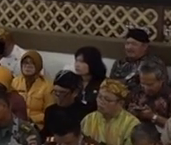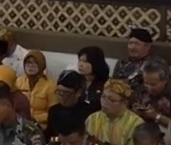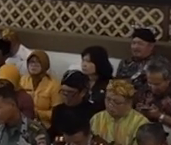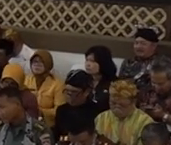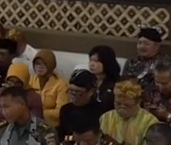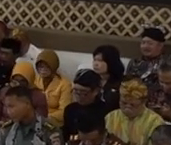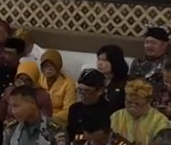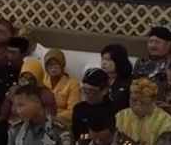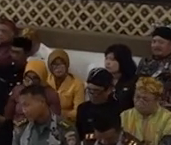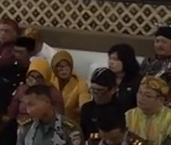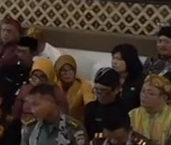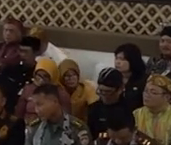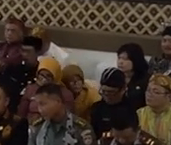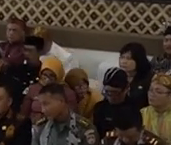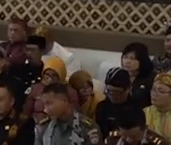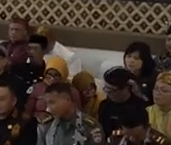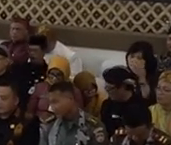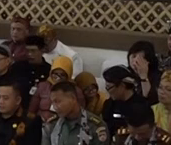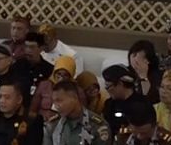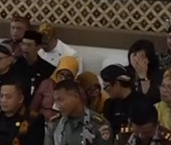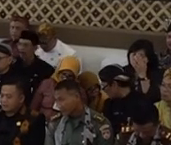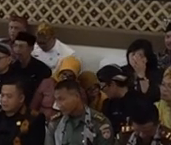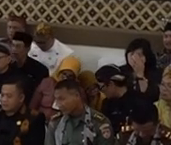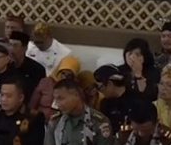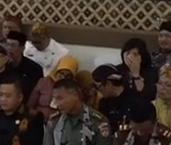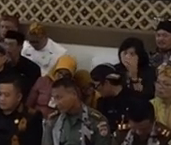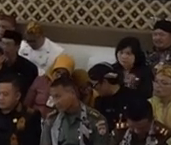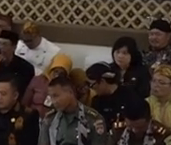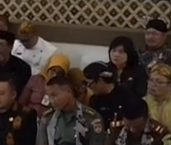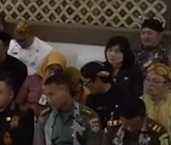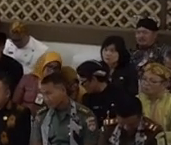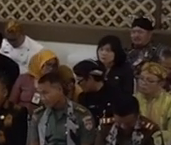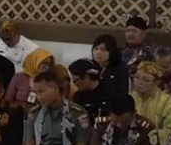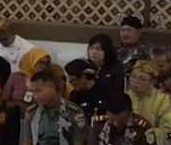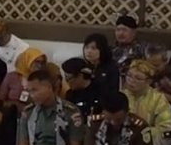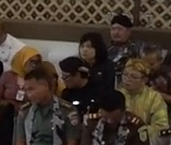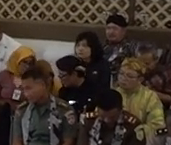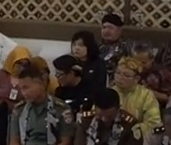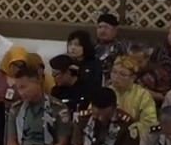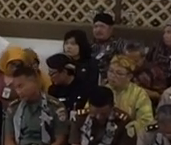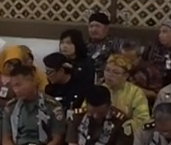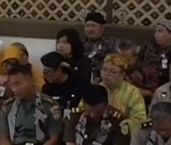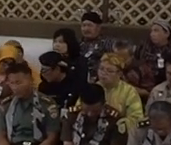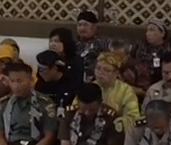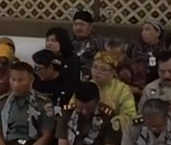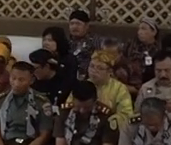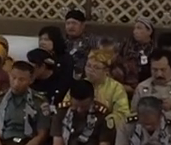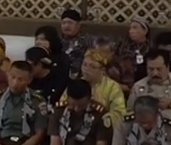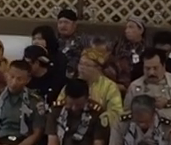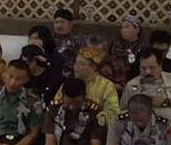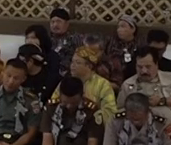gimana Paula tenaga-tenaga besok pada perangkatnya saran pak lurah